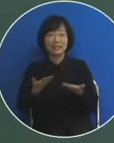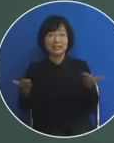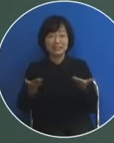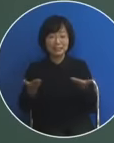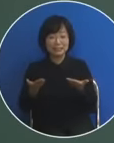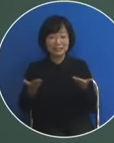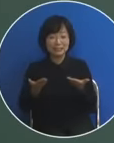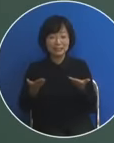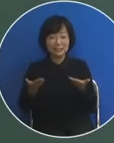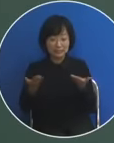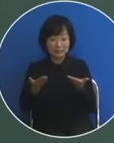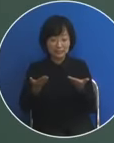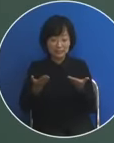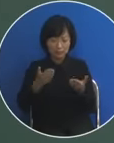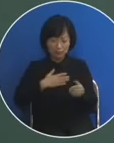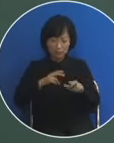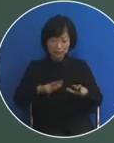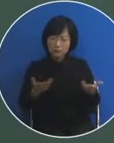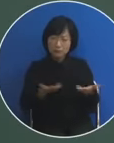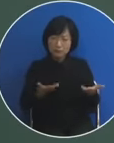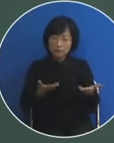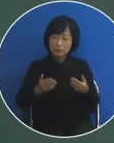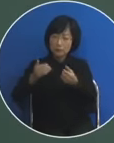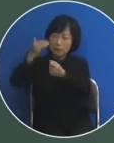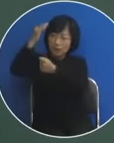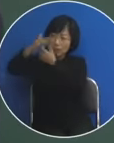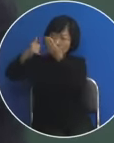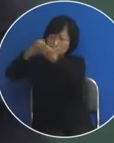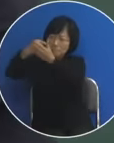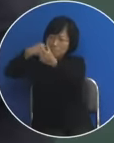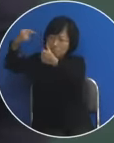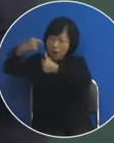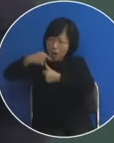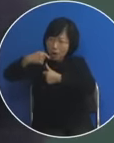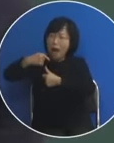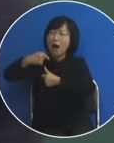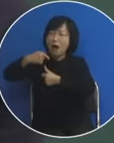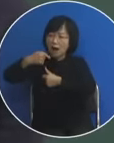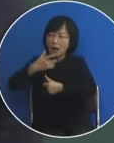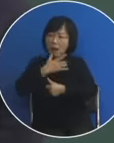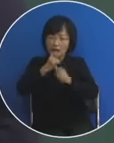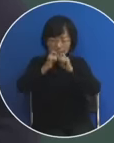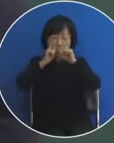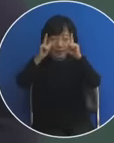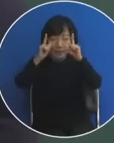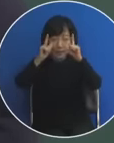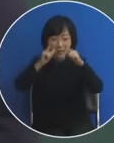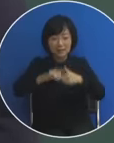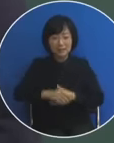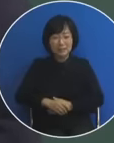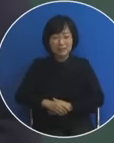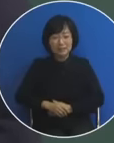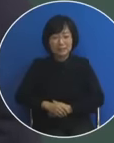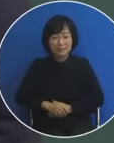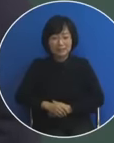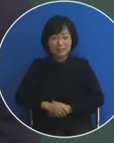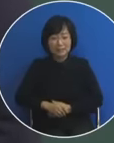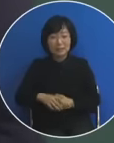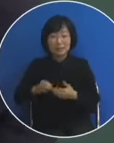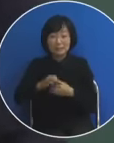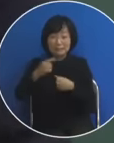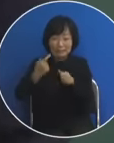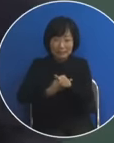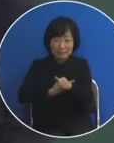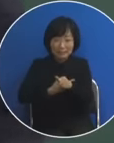일에 대한 천명이 보이죠. You see the heavenly mandate regarding your work, your occupation. 그러면 이거는 따라오는 거 아닙니다.